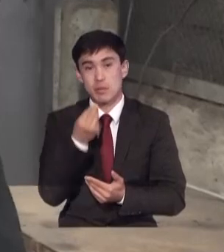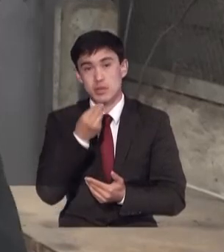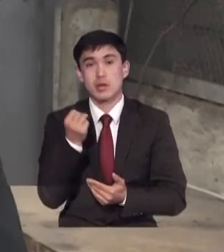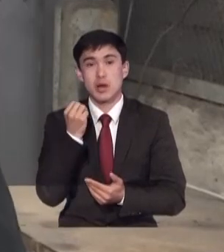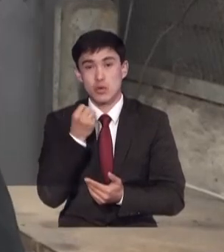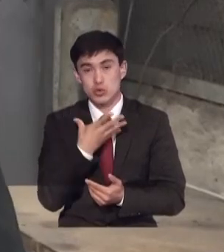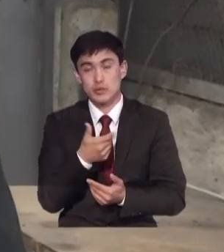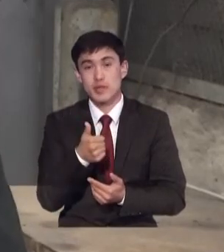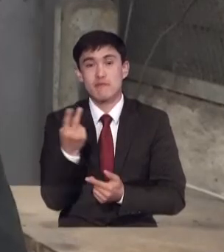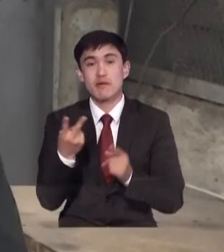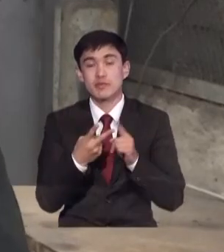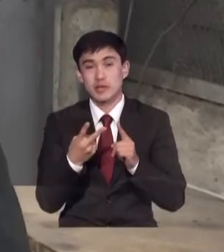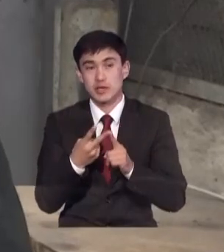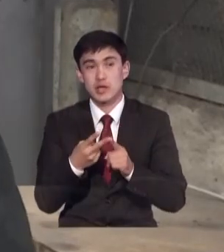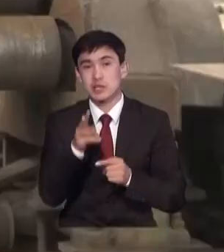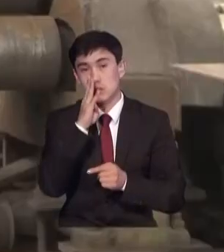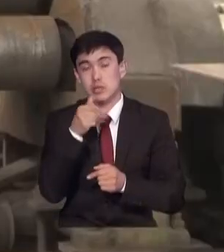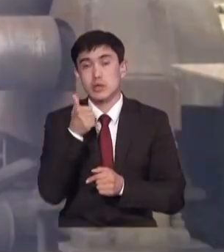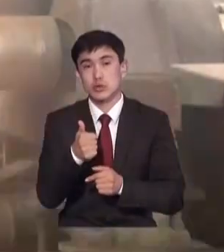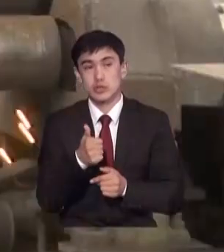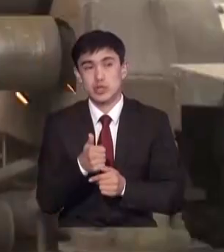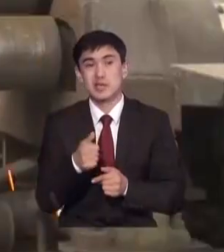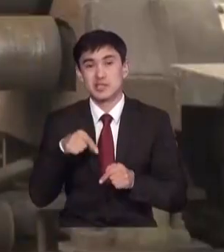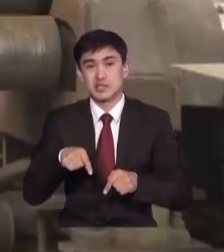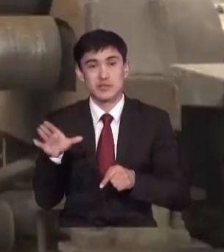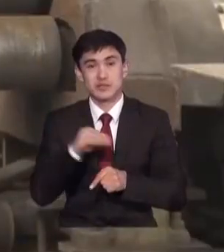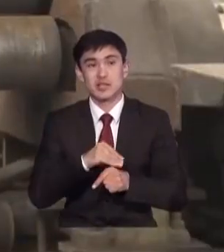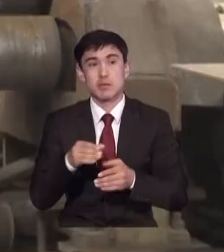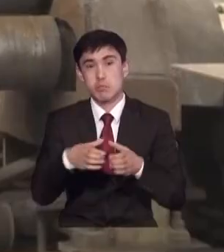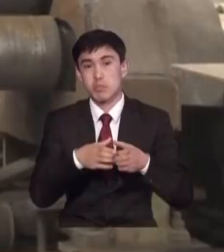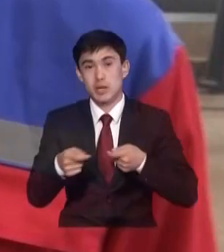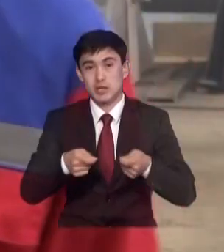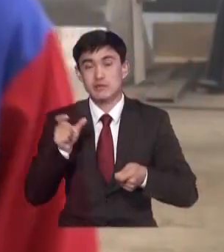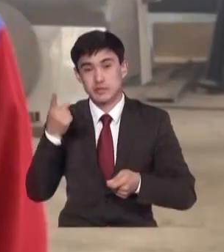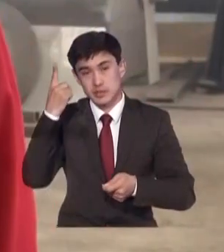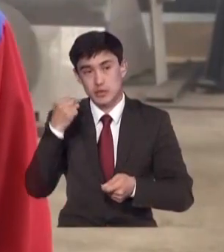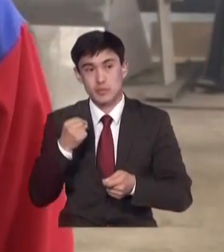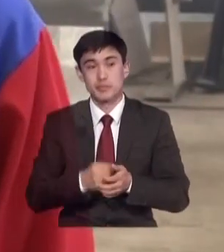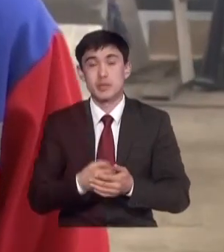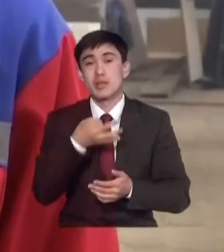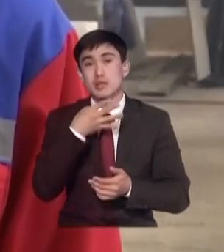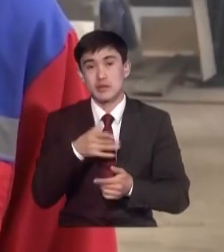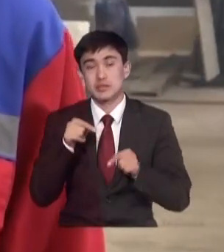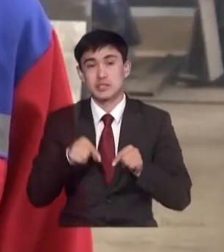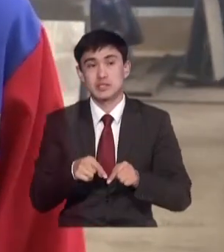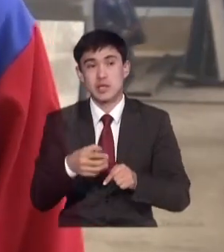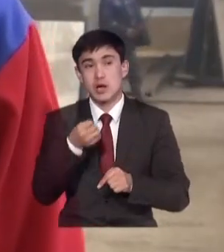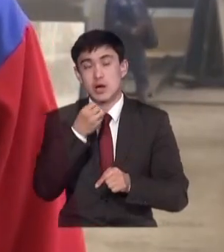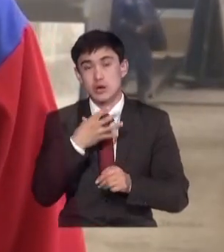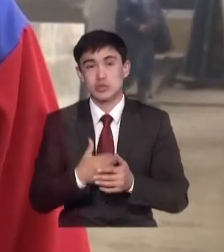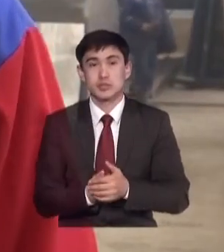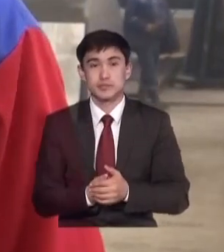хороший, во-вторых, зарплата хорошая. Я здесь всех бригадиров знаю. Мне здесь нравится, ну, здесь